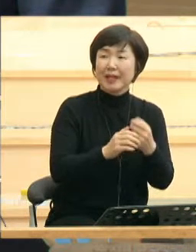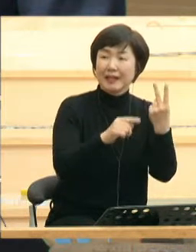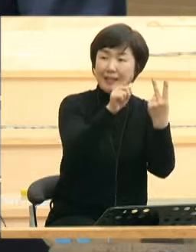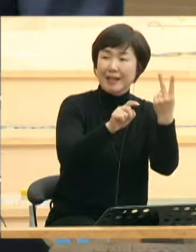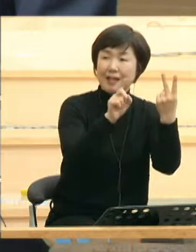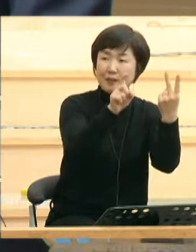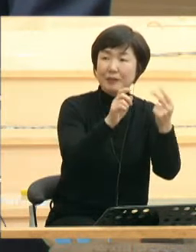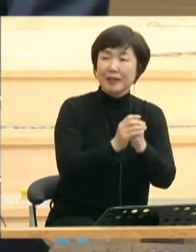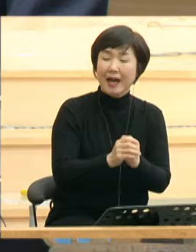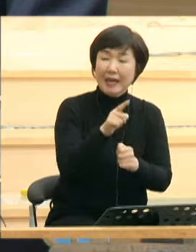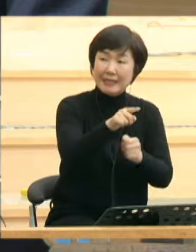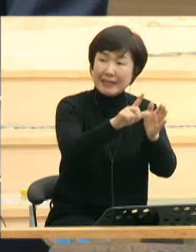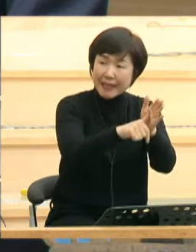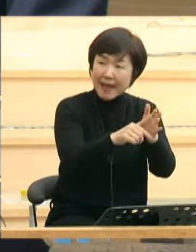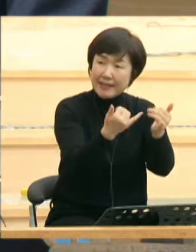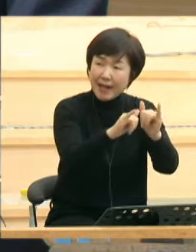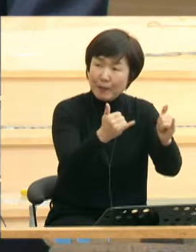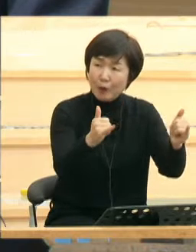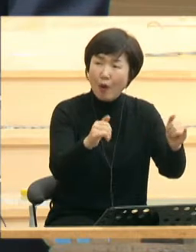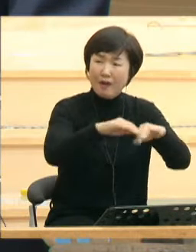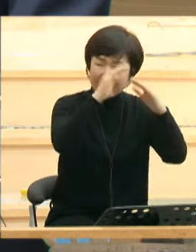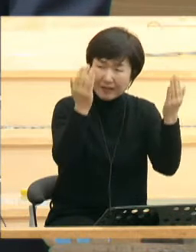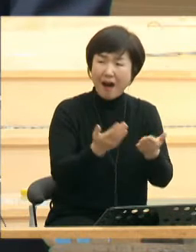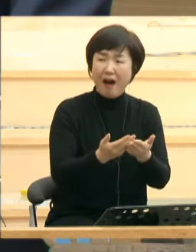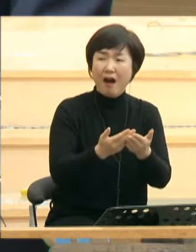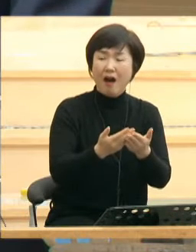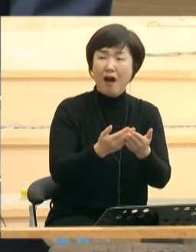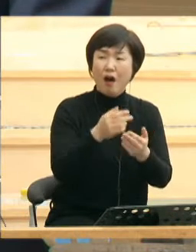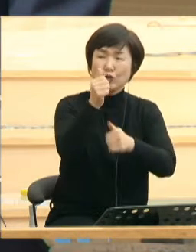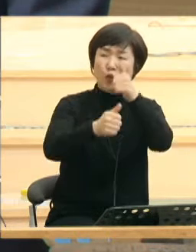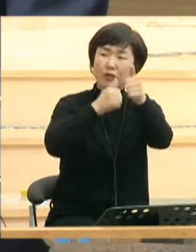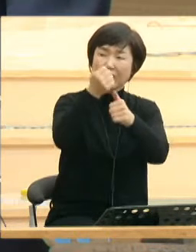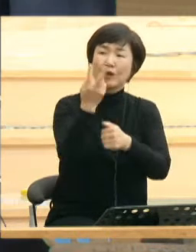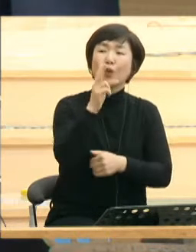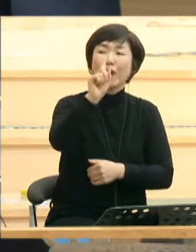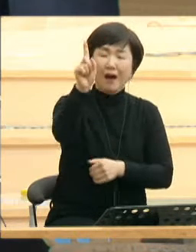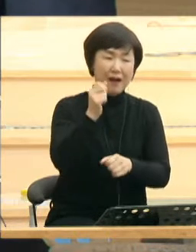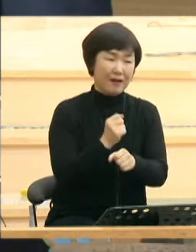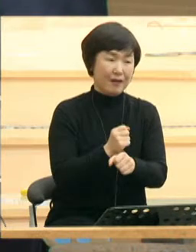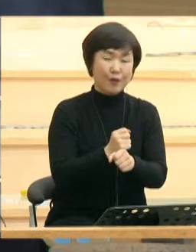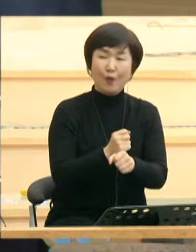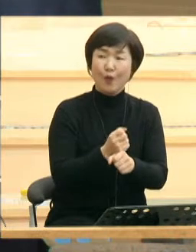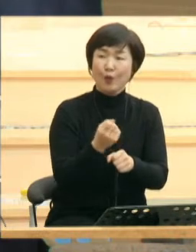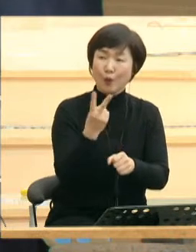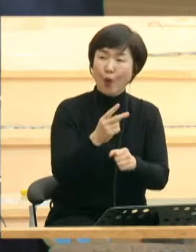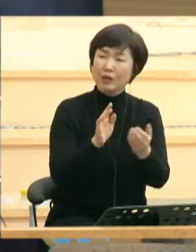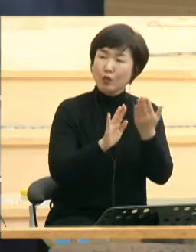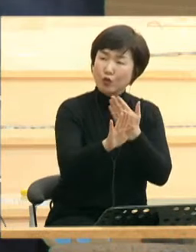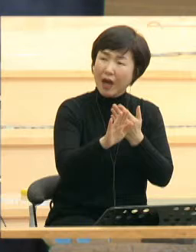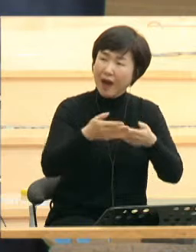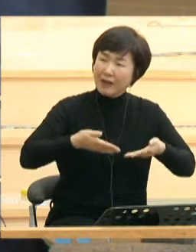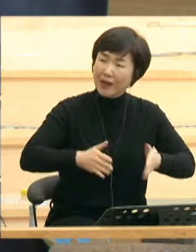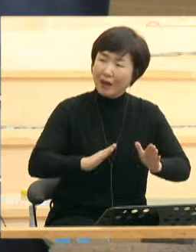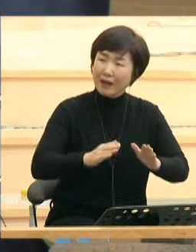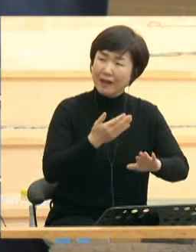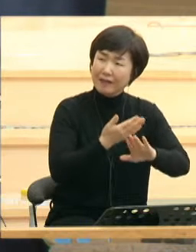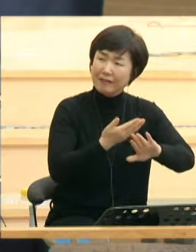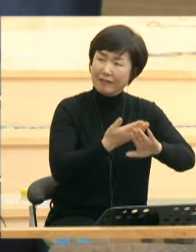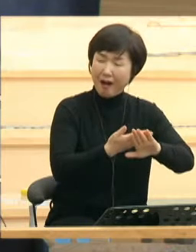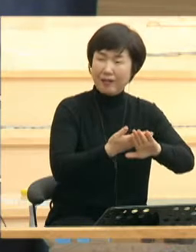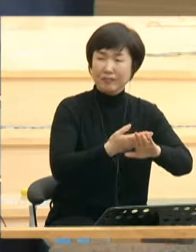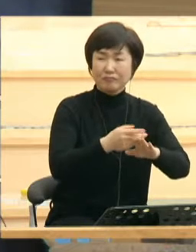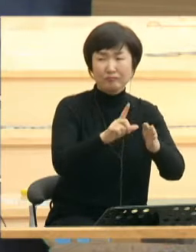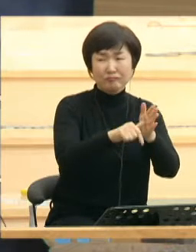시작 그 세례의 사람도 다 그 조상들에게 로 돌아갔고 그 후에 일어난 반응 세대는 여호와를